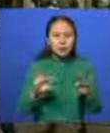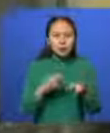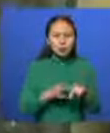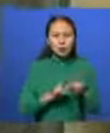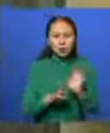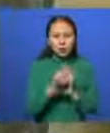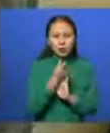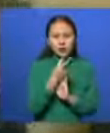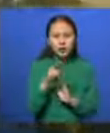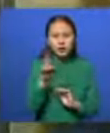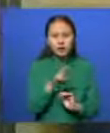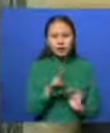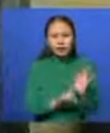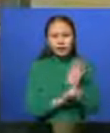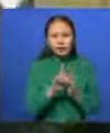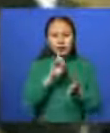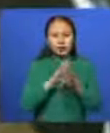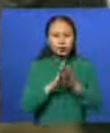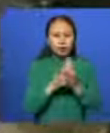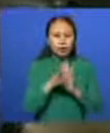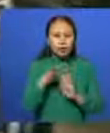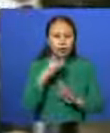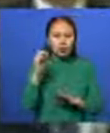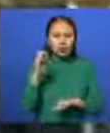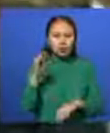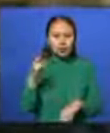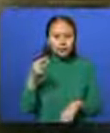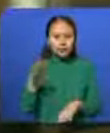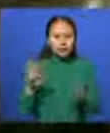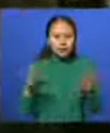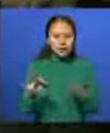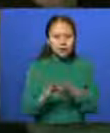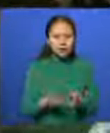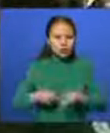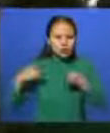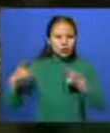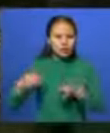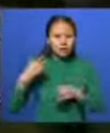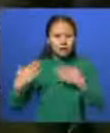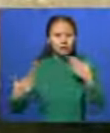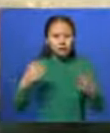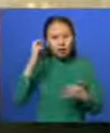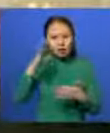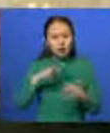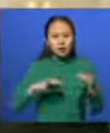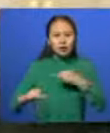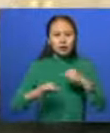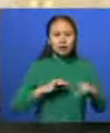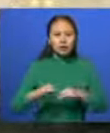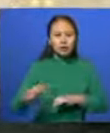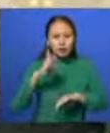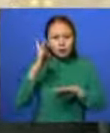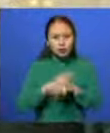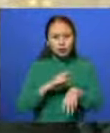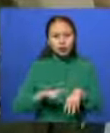12 қаңтарда кеншілермен келіссөздер жүргізу үшін Катавице қаласына арнайы барған болатын. Екі жақты әңгіме 12 сағатқа созылып, түннің бір